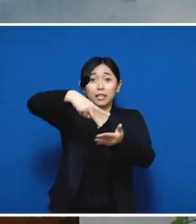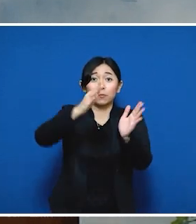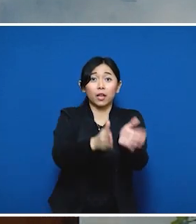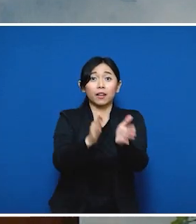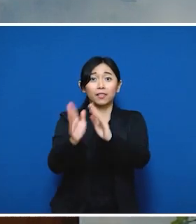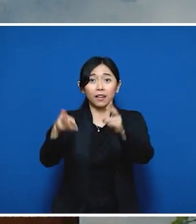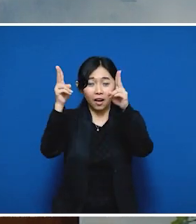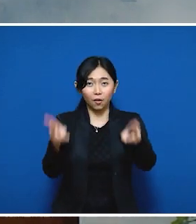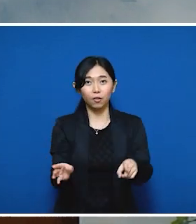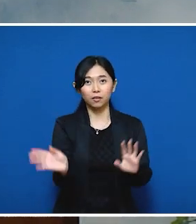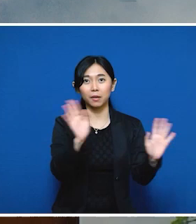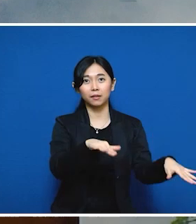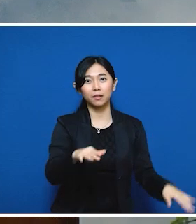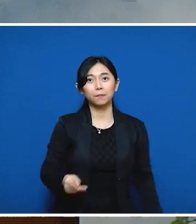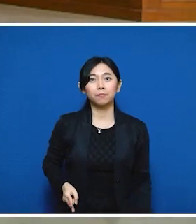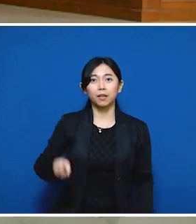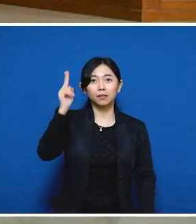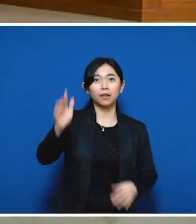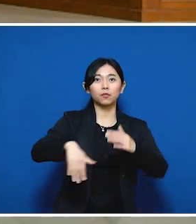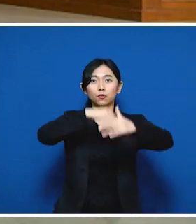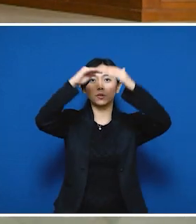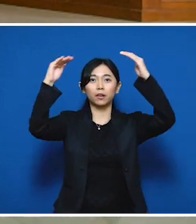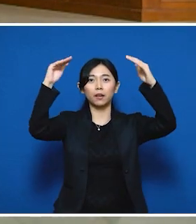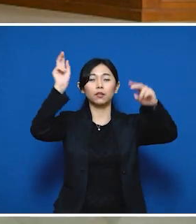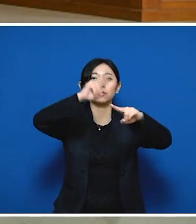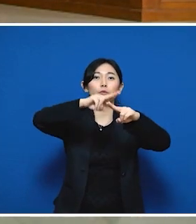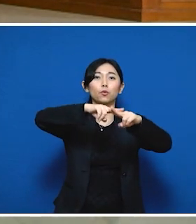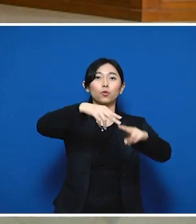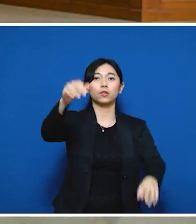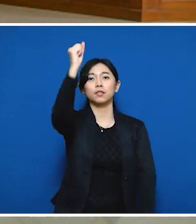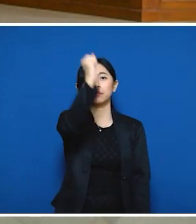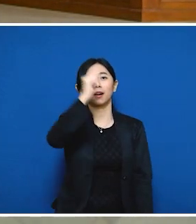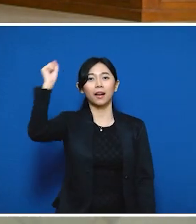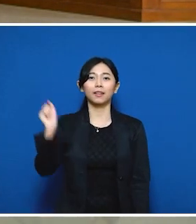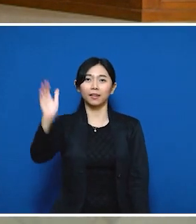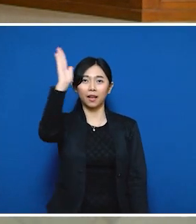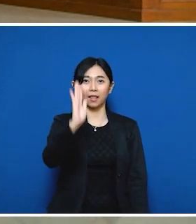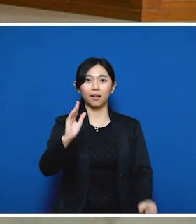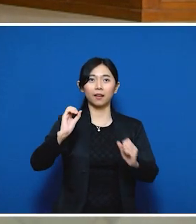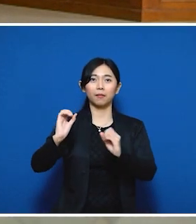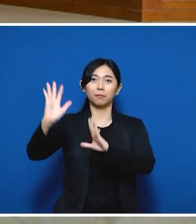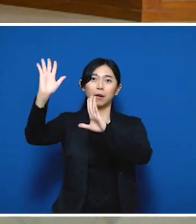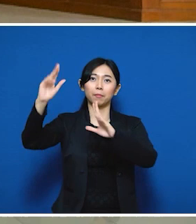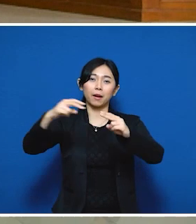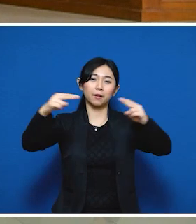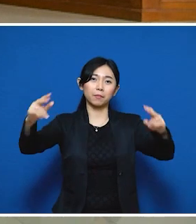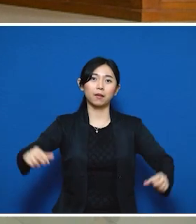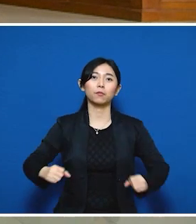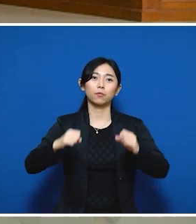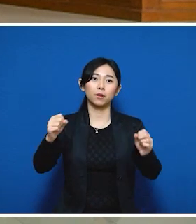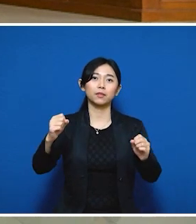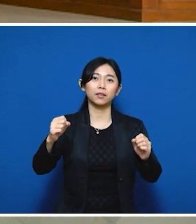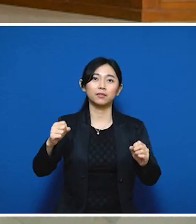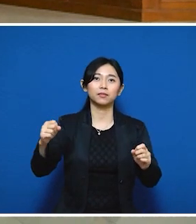bangkit pula dari antara orang mati, naik ke surga, duduk di sebelah kanan Allah, Bapa yang